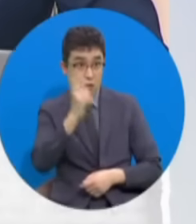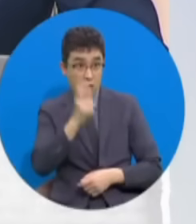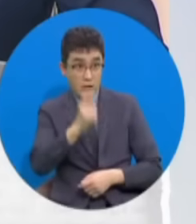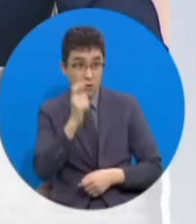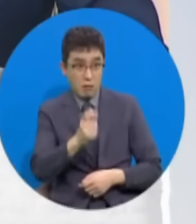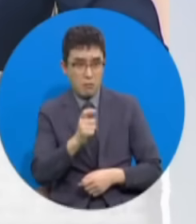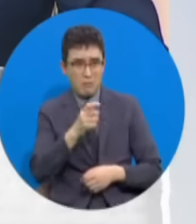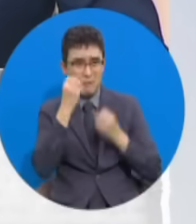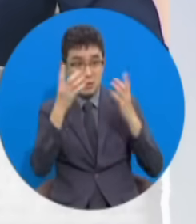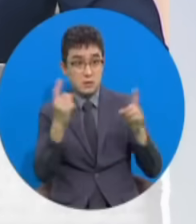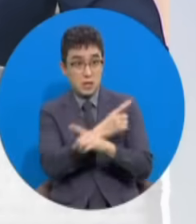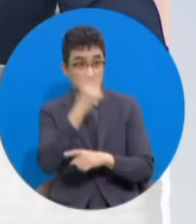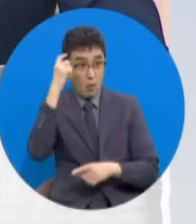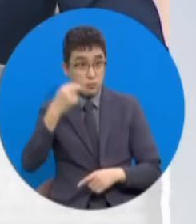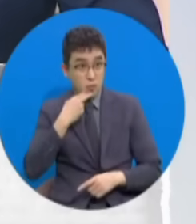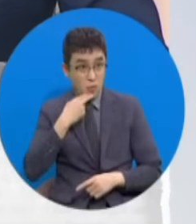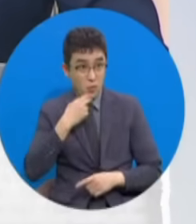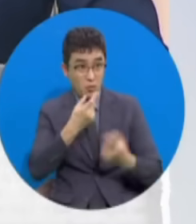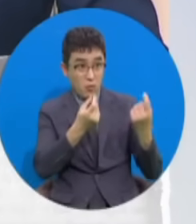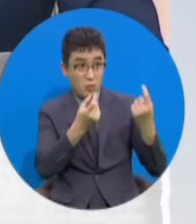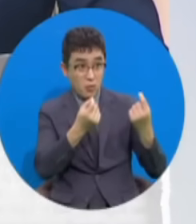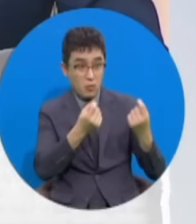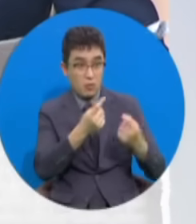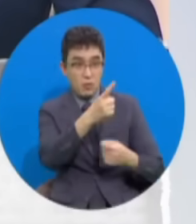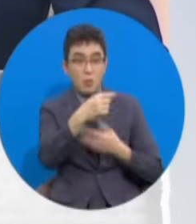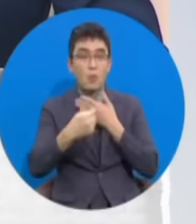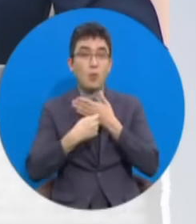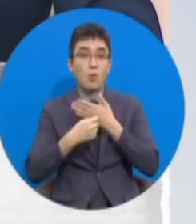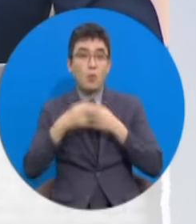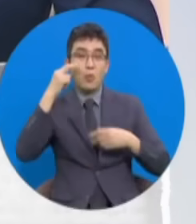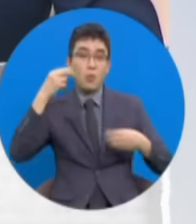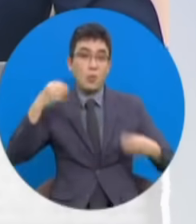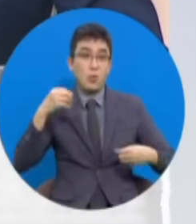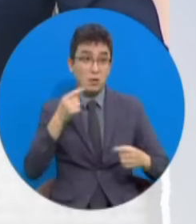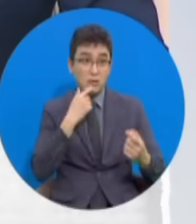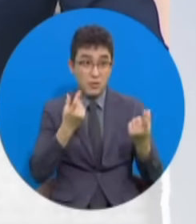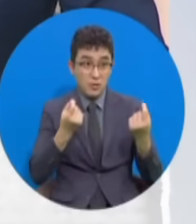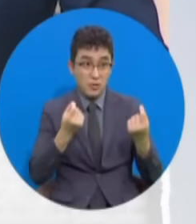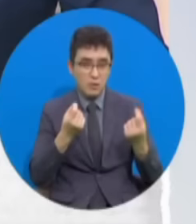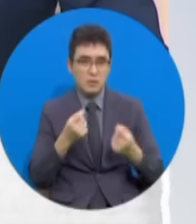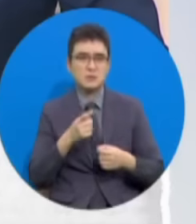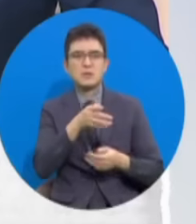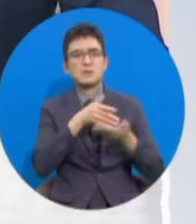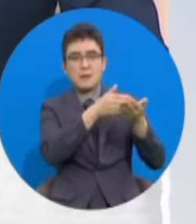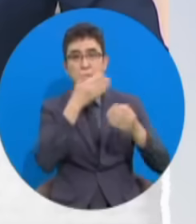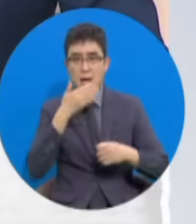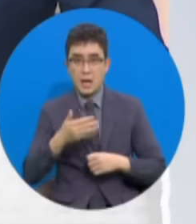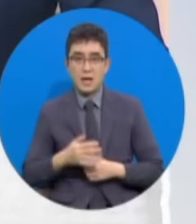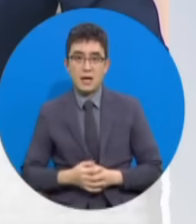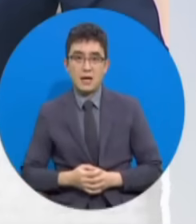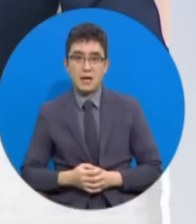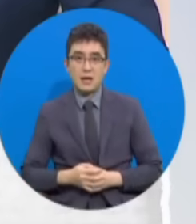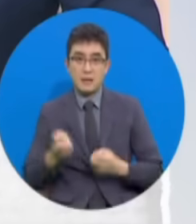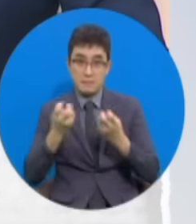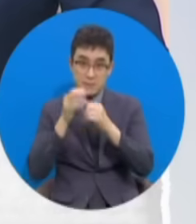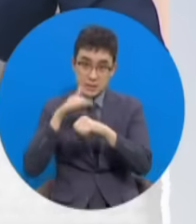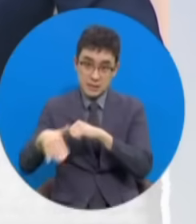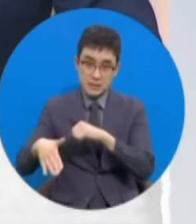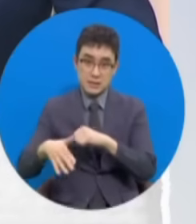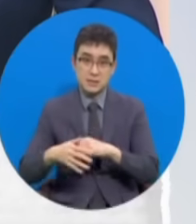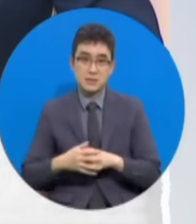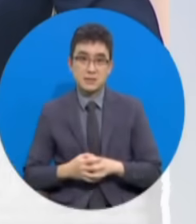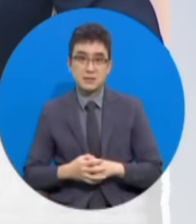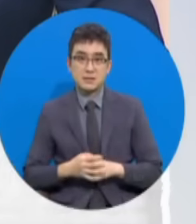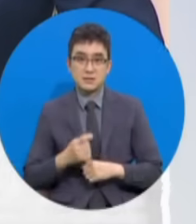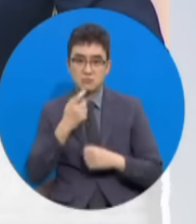혁신이 없는 거 아니냐라고 사실상의 승부수도 한번 걸 줄 알아야 된다고 생각을 하거든요. 그런 방식으로라도 저는